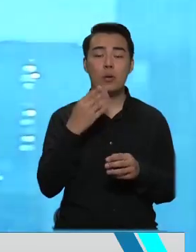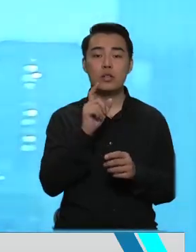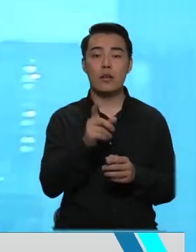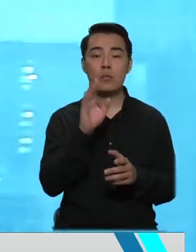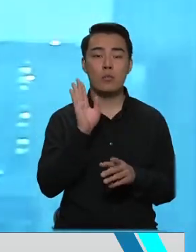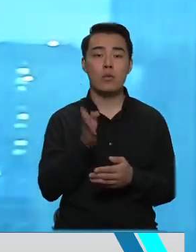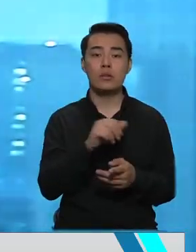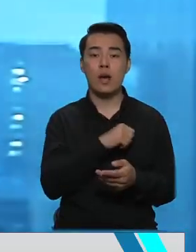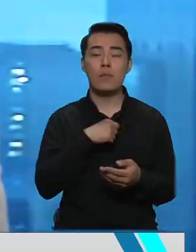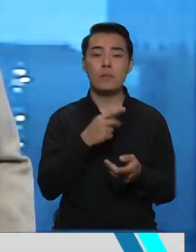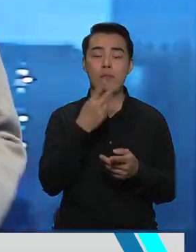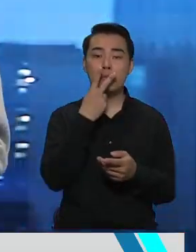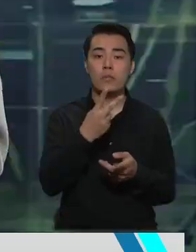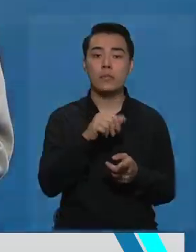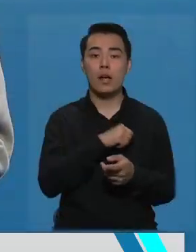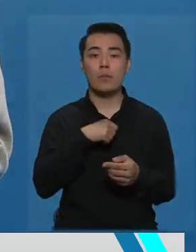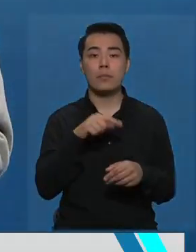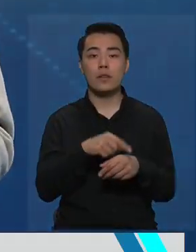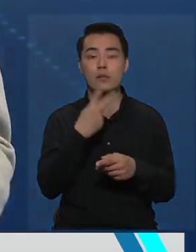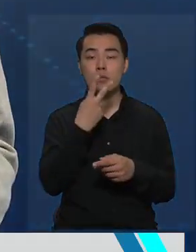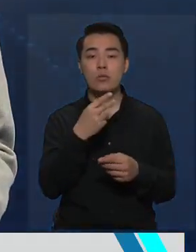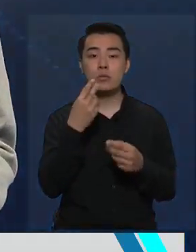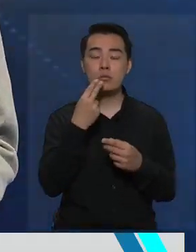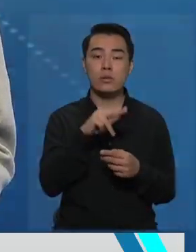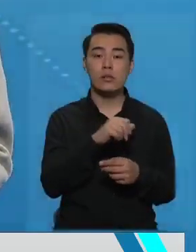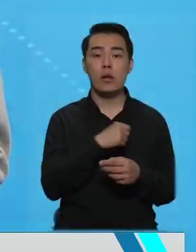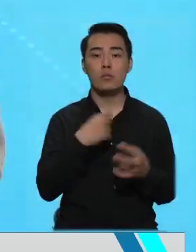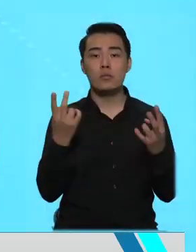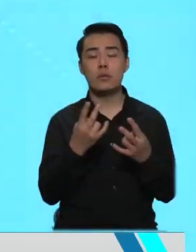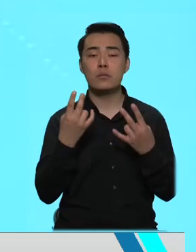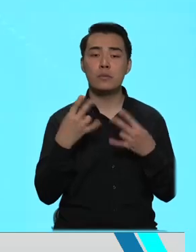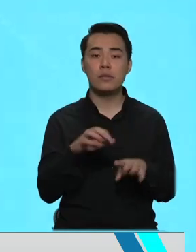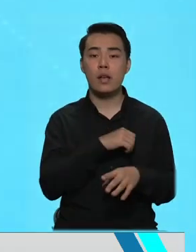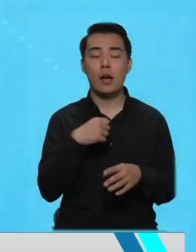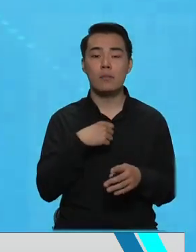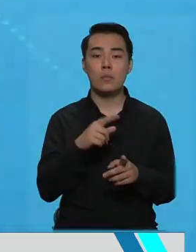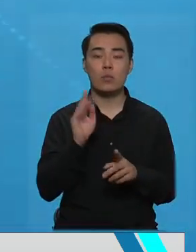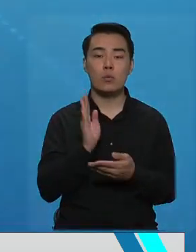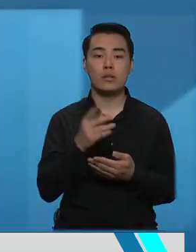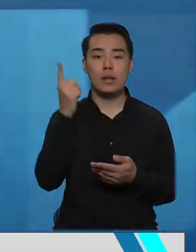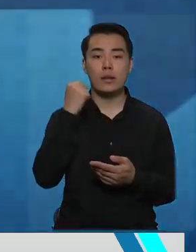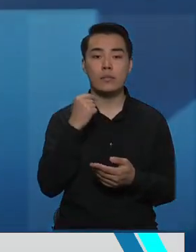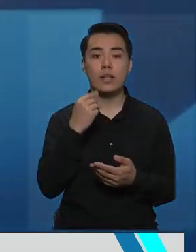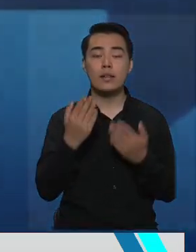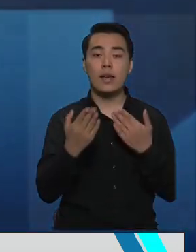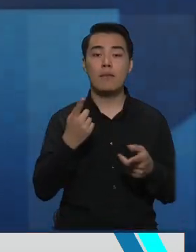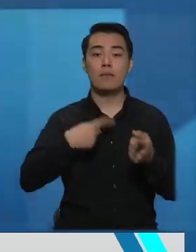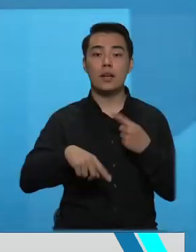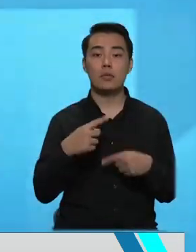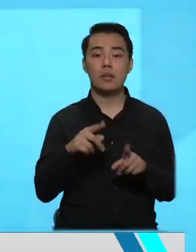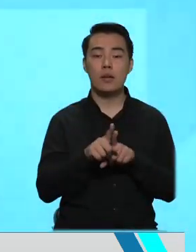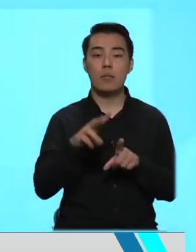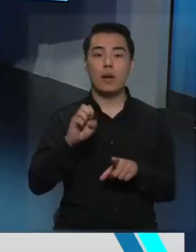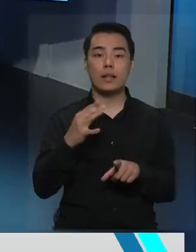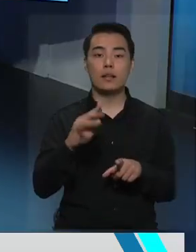увидеть что это такое чтобы лучше определиться с тем нужно ему это или же не нужно если вернуться к теме